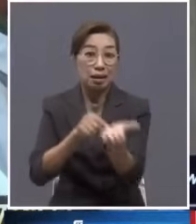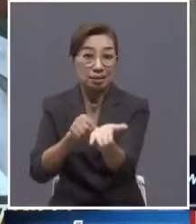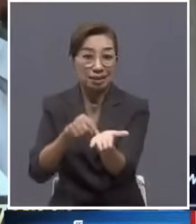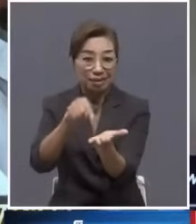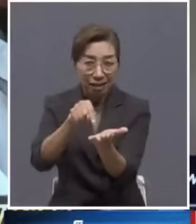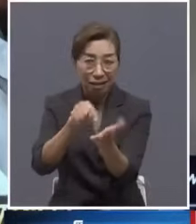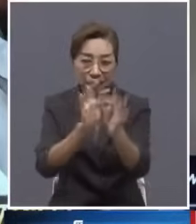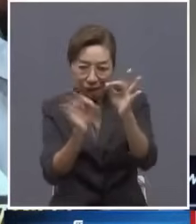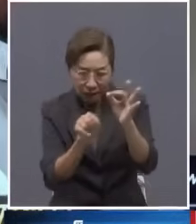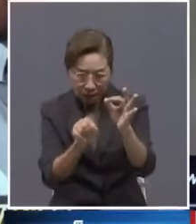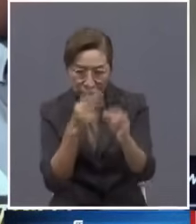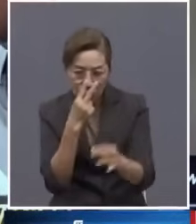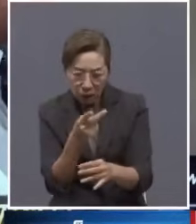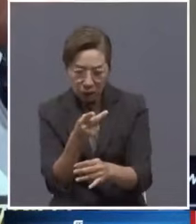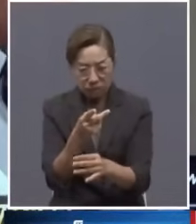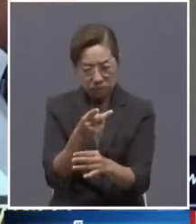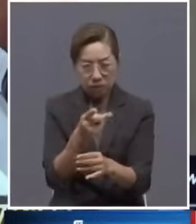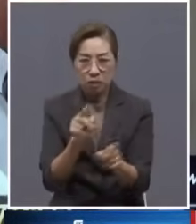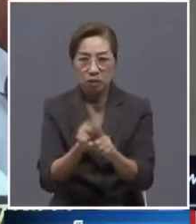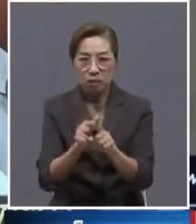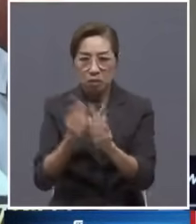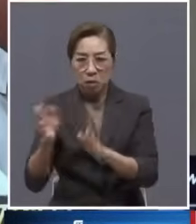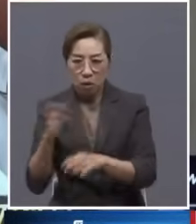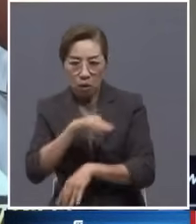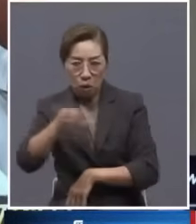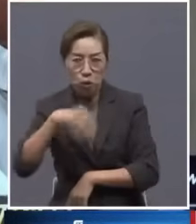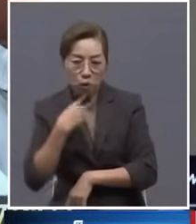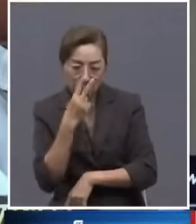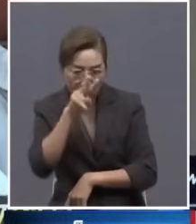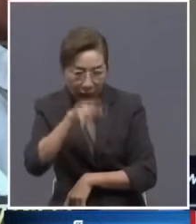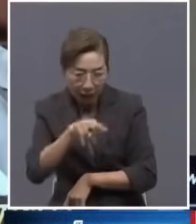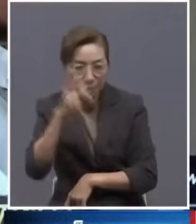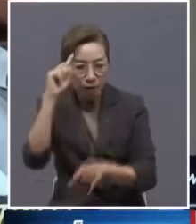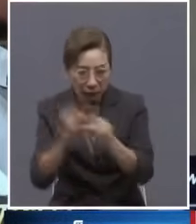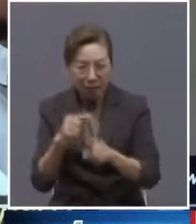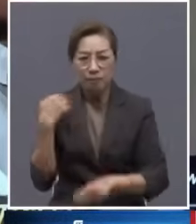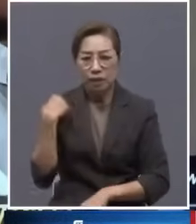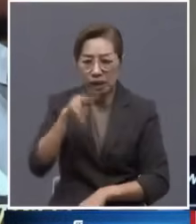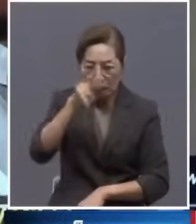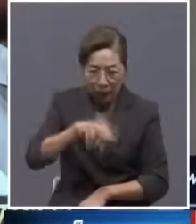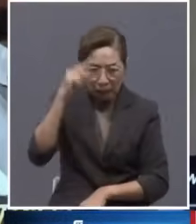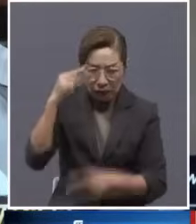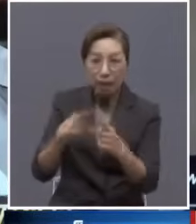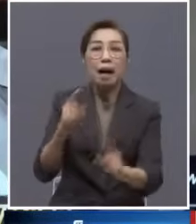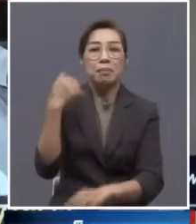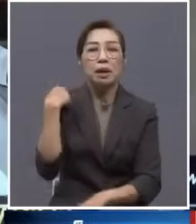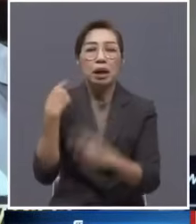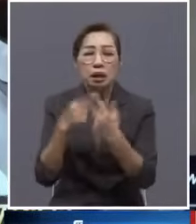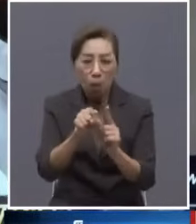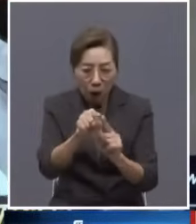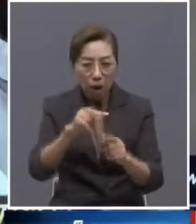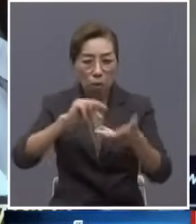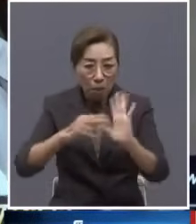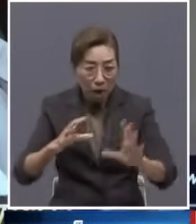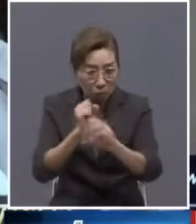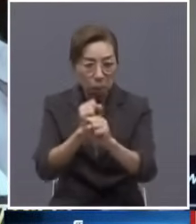นั้นแม้จะมีเนื้อหาบางส่วนที่บางฝ่ายเห็นด้วยและไม่เห็นด้วยแต่ไม่ได้มีเนื้อหาส่วนไหนที่เข้าข่ายล้มล้าง